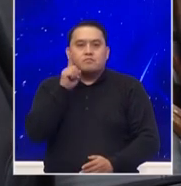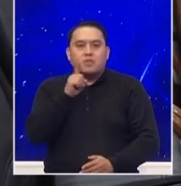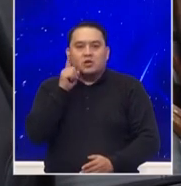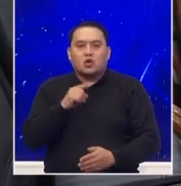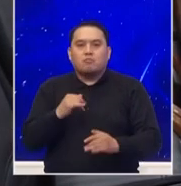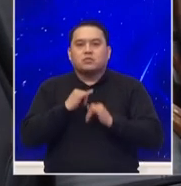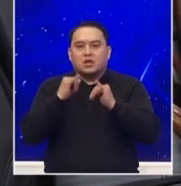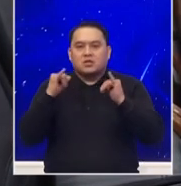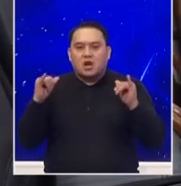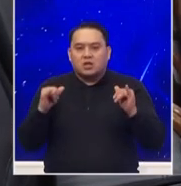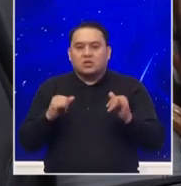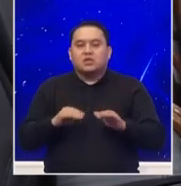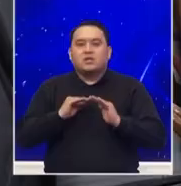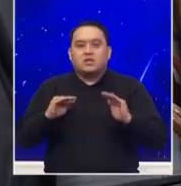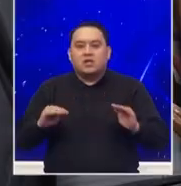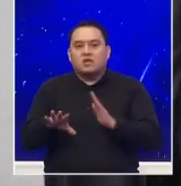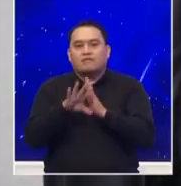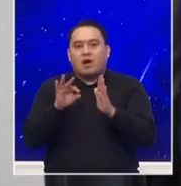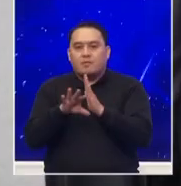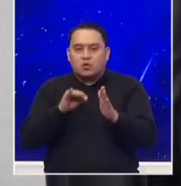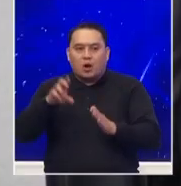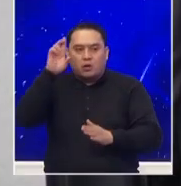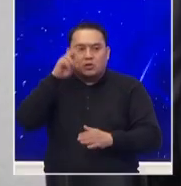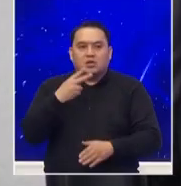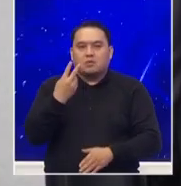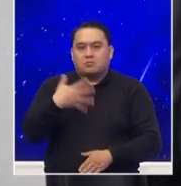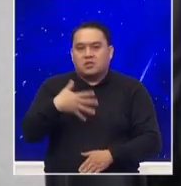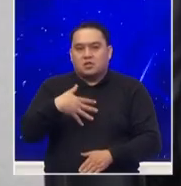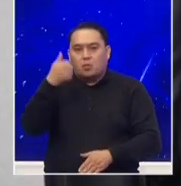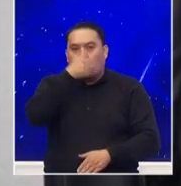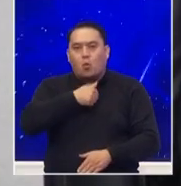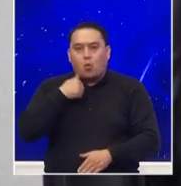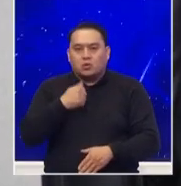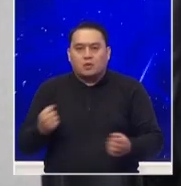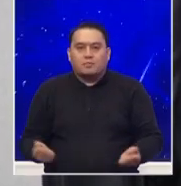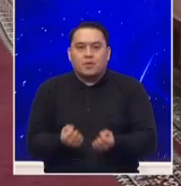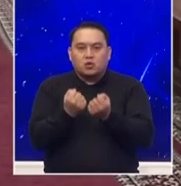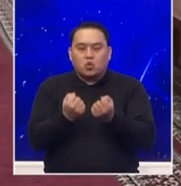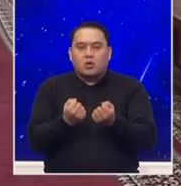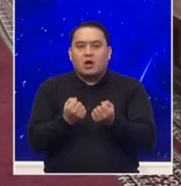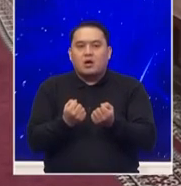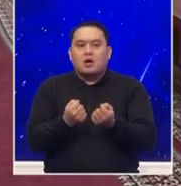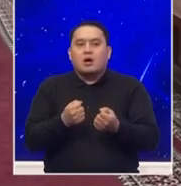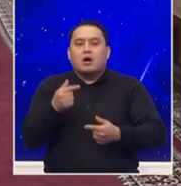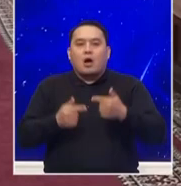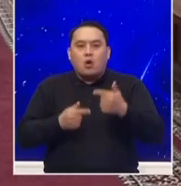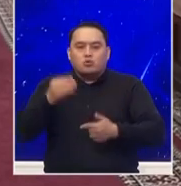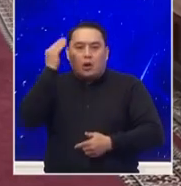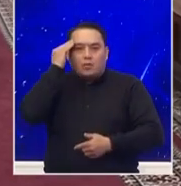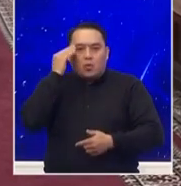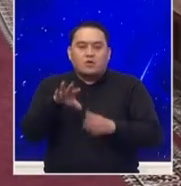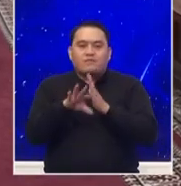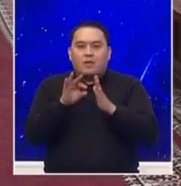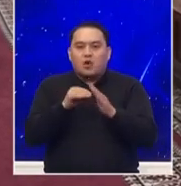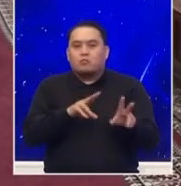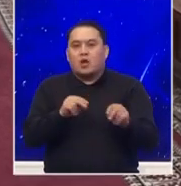двигатель прогресса. Нынешние дети будут определять рынок страны к 2050 году, подчеркнул Токаев. От их конкурентоспособности будет